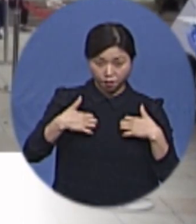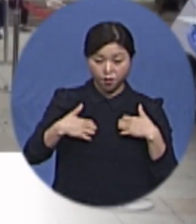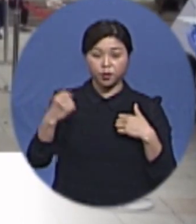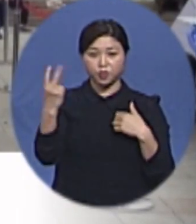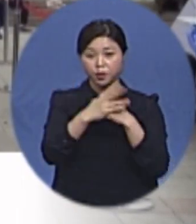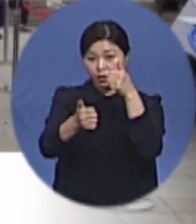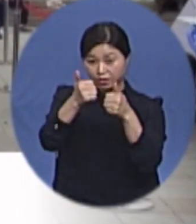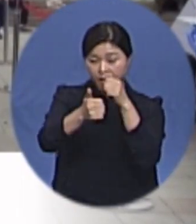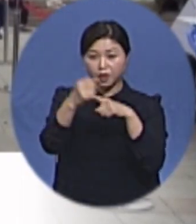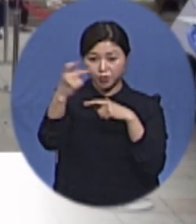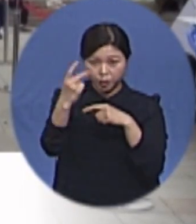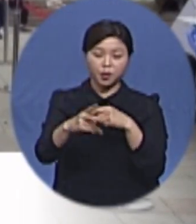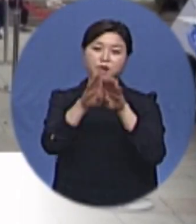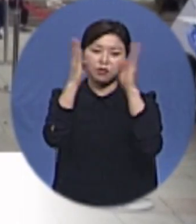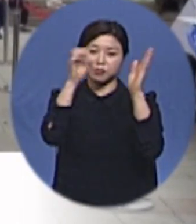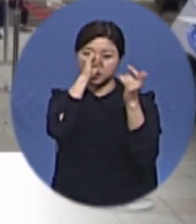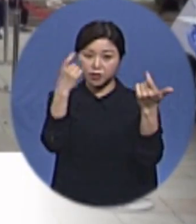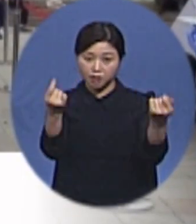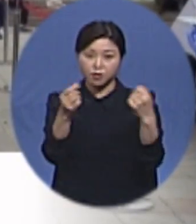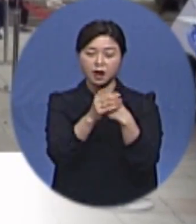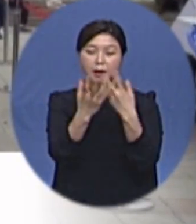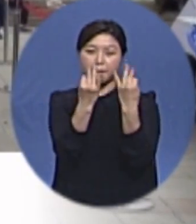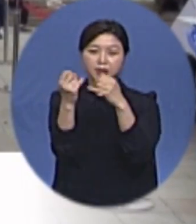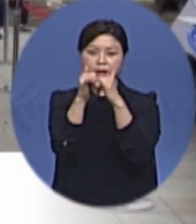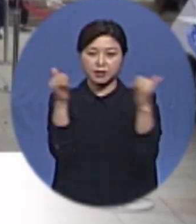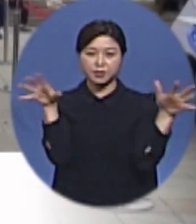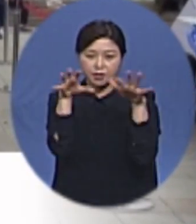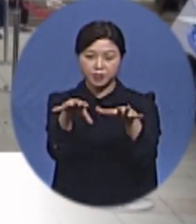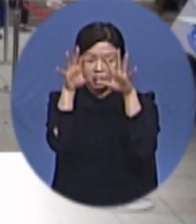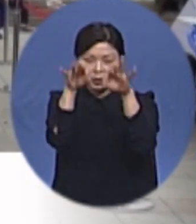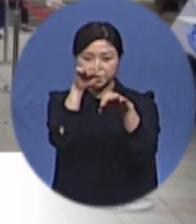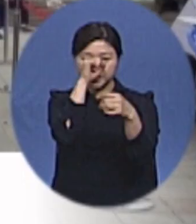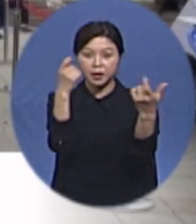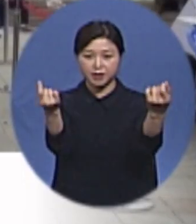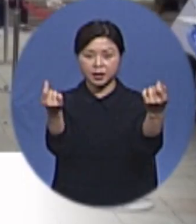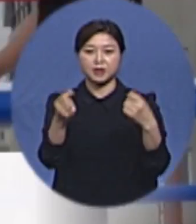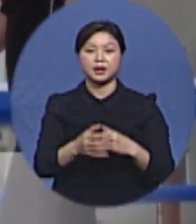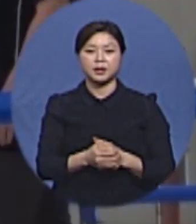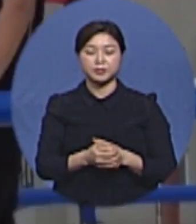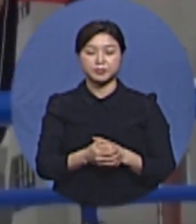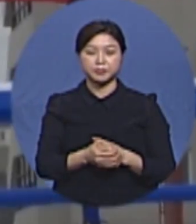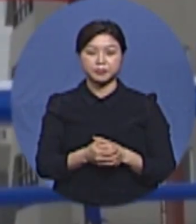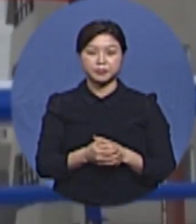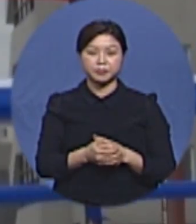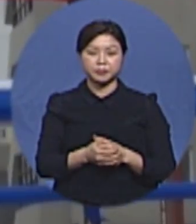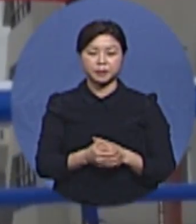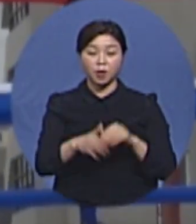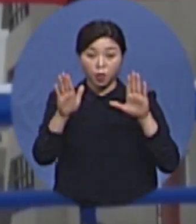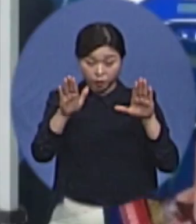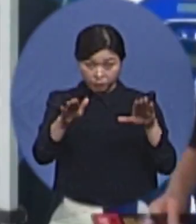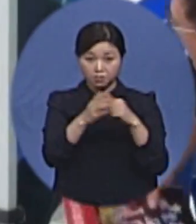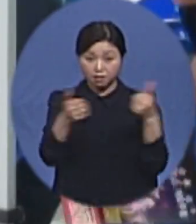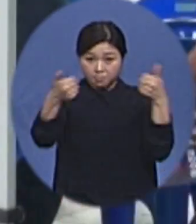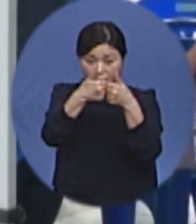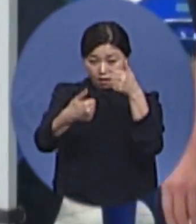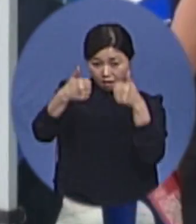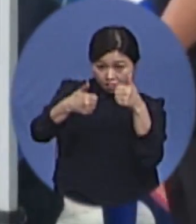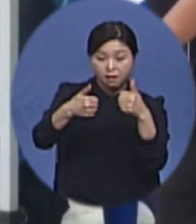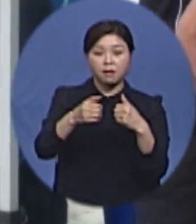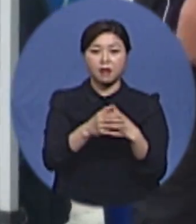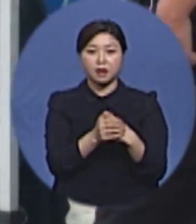더 자주 일어나면 좋겠고 사람들이 자주 많이 관중들이 왔으면 좋겠습니다. 오늘 대회에는